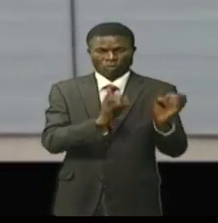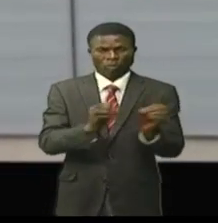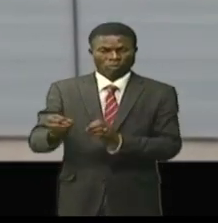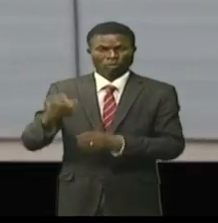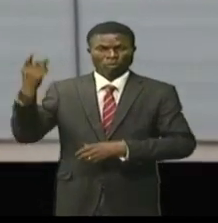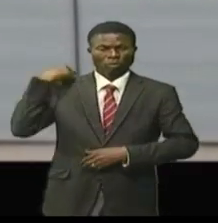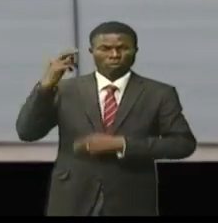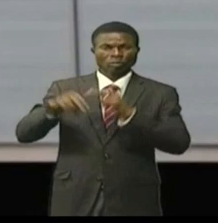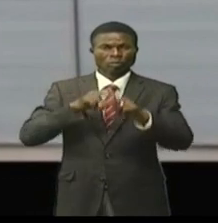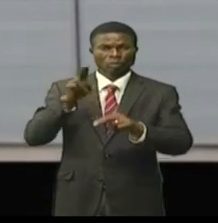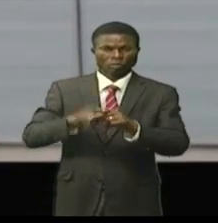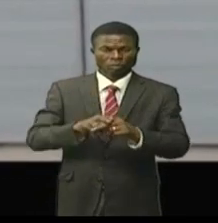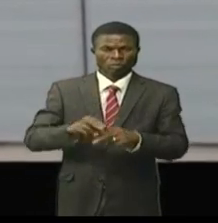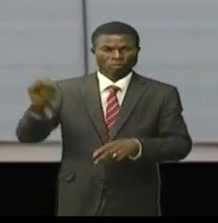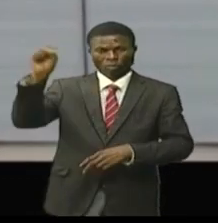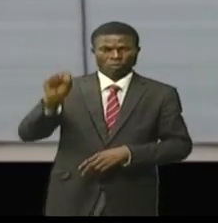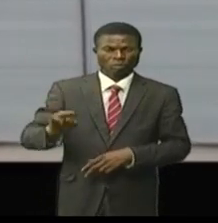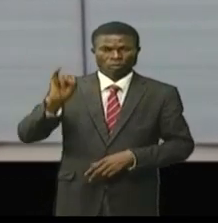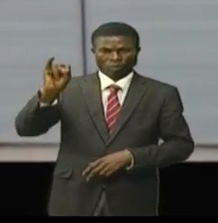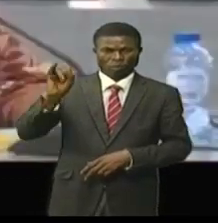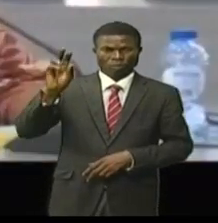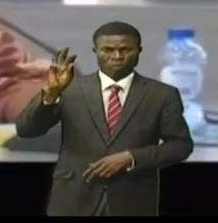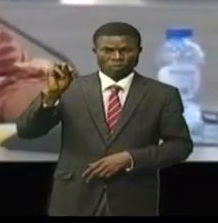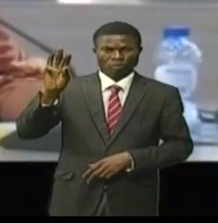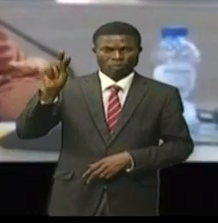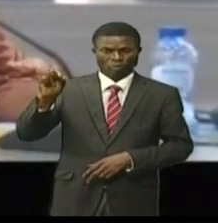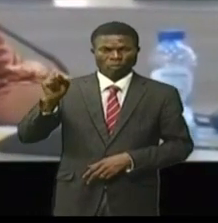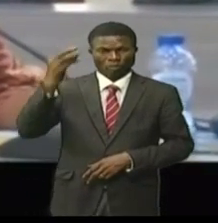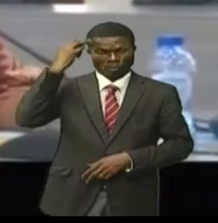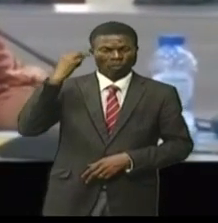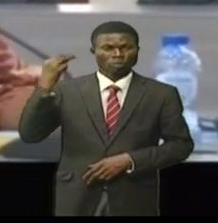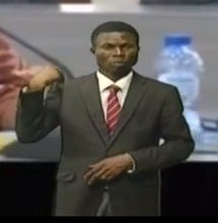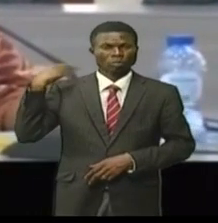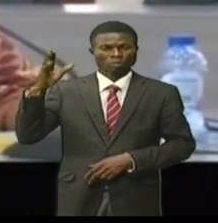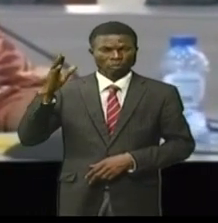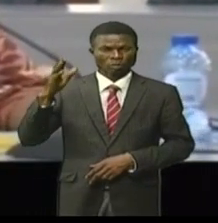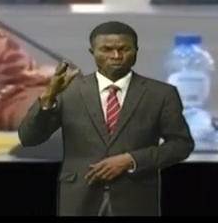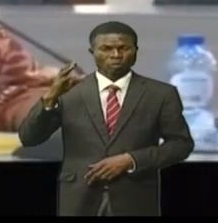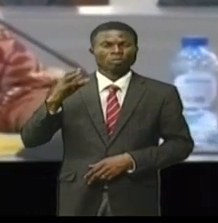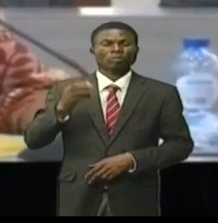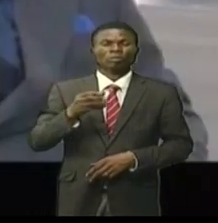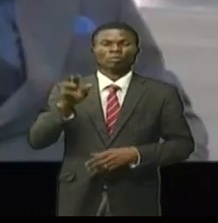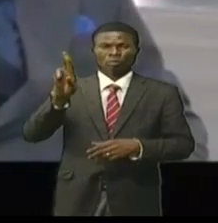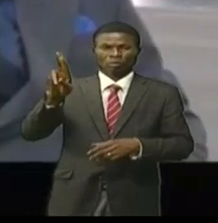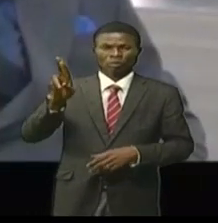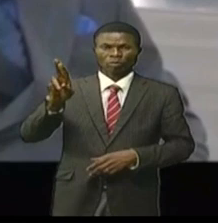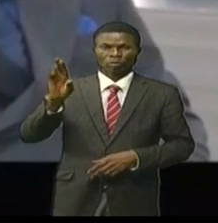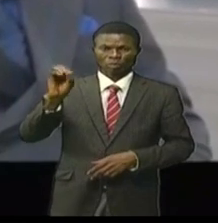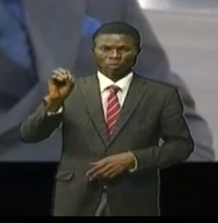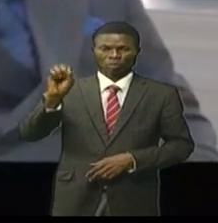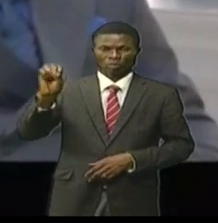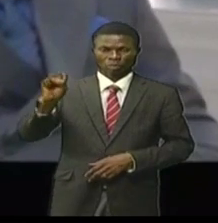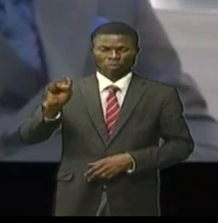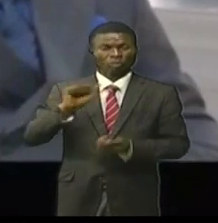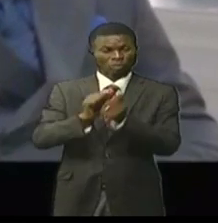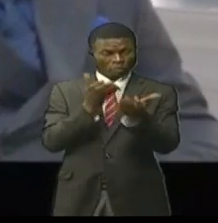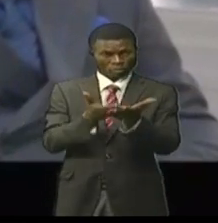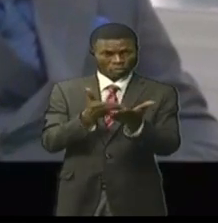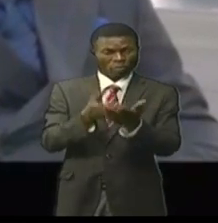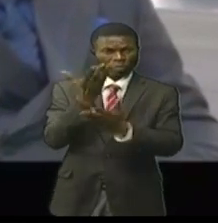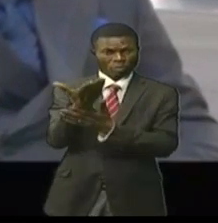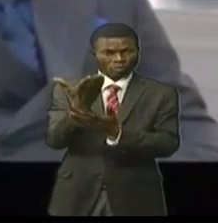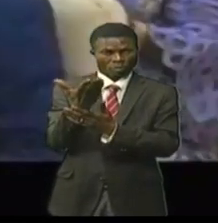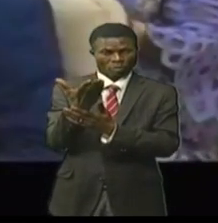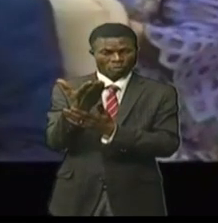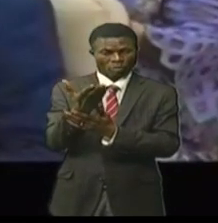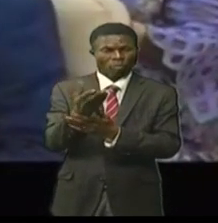député national Simon Lianano, la ministre d'État Rose Mutombo a souligné que ces questions relèvent pratiquement de toute